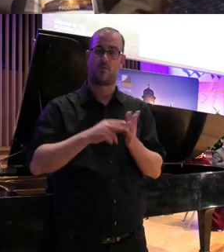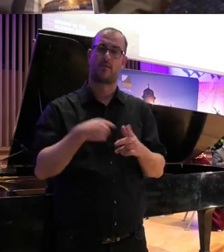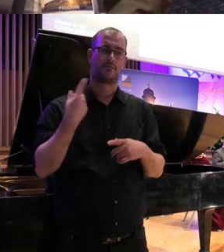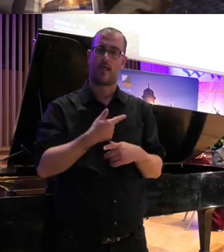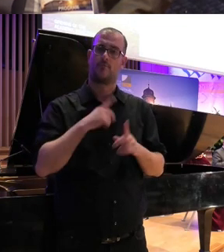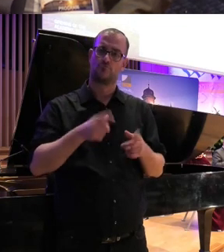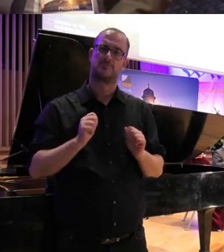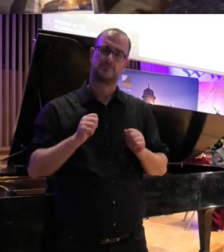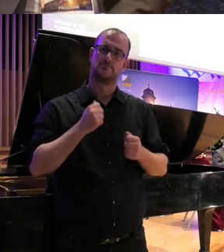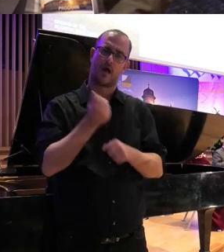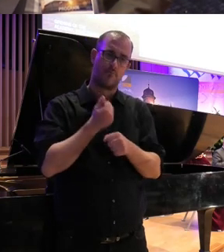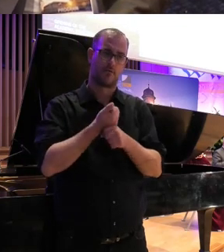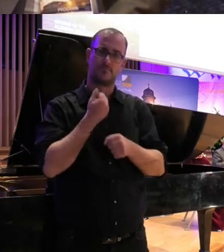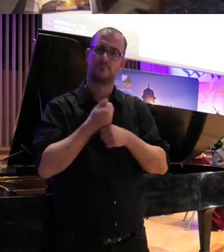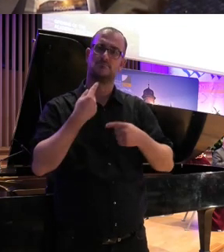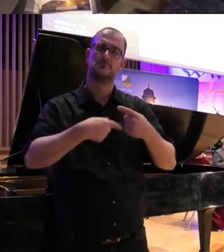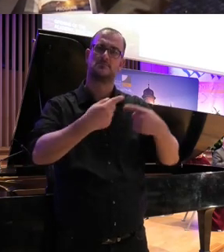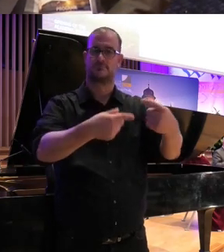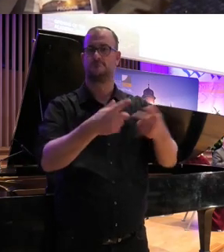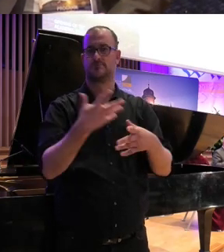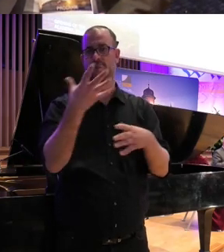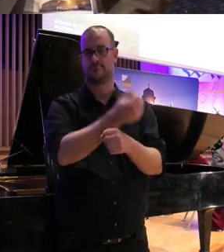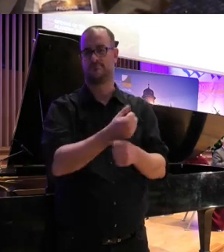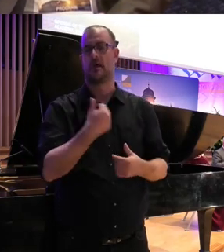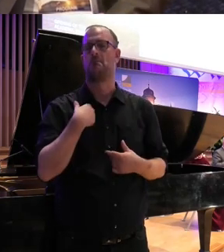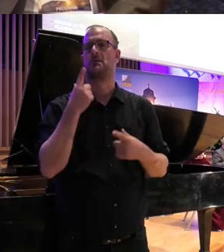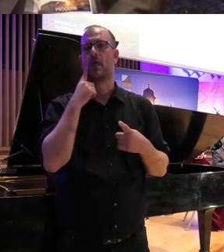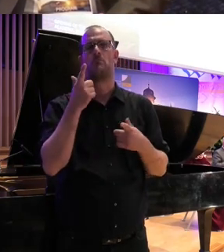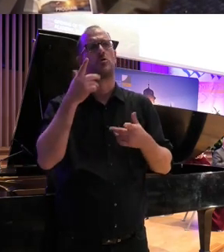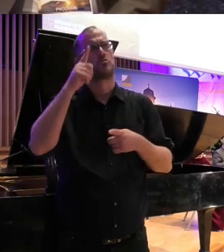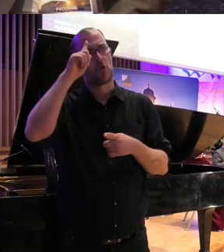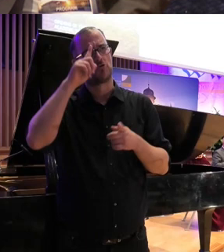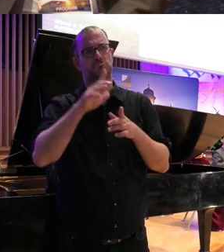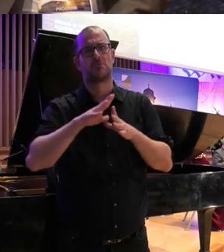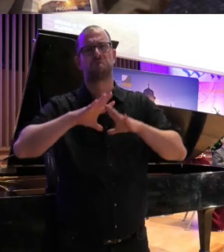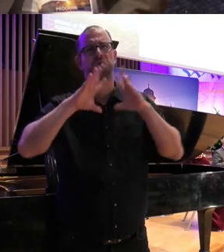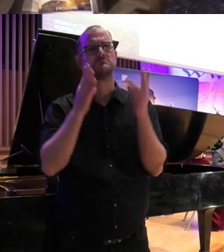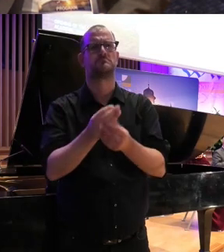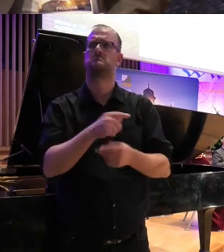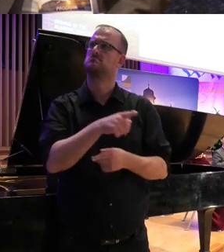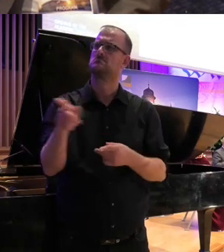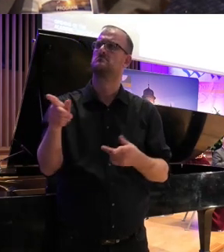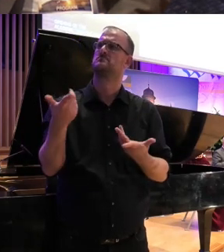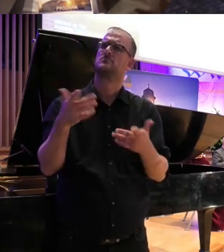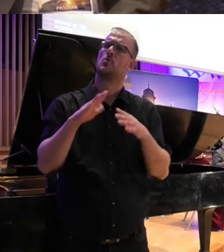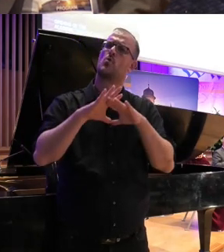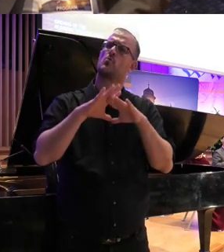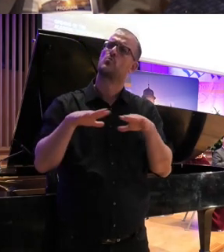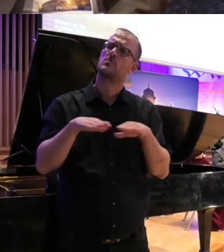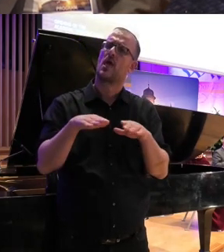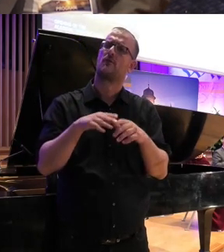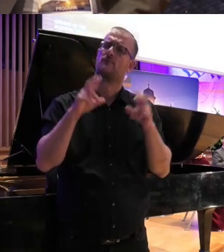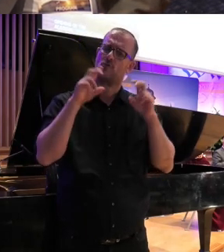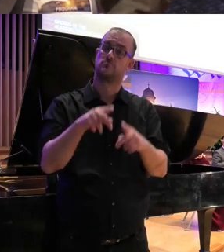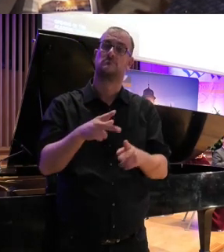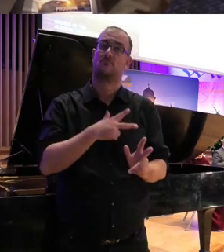müssen, dass das auch so gesehen wird. Aber im Prinzip glaube ich, dass Deutschland insgesamt davon überzeugt ist, dass Grundlagenforschung wirklich